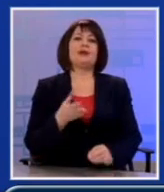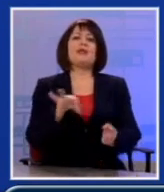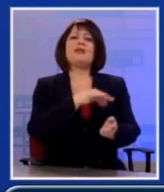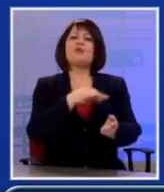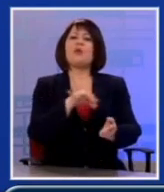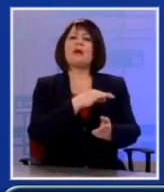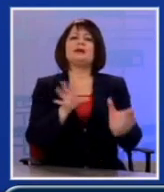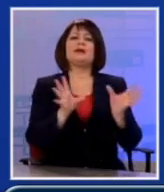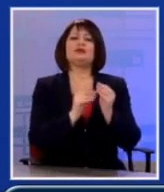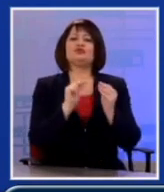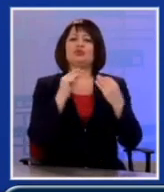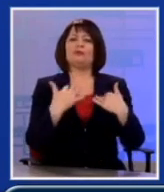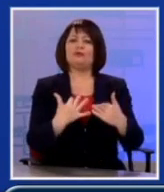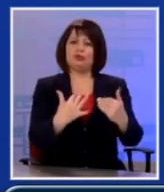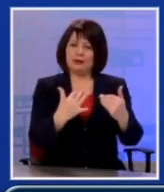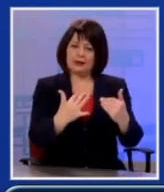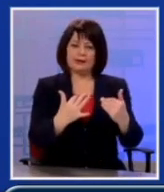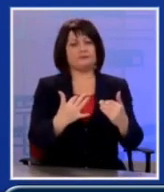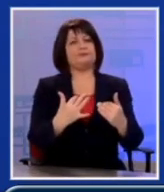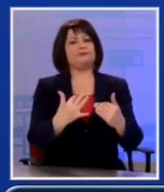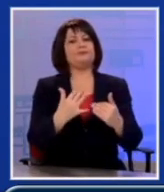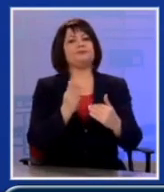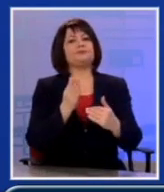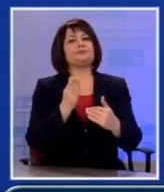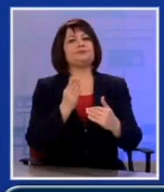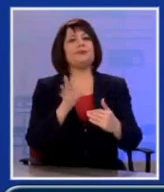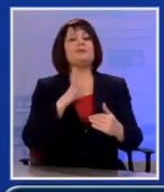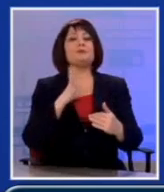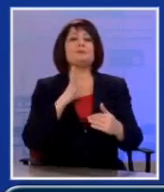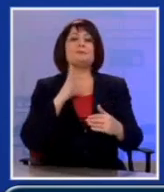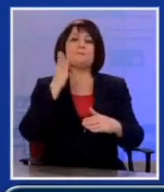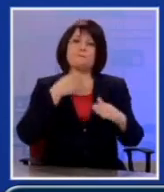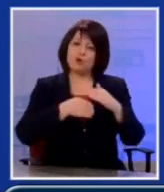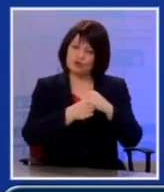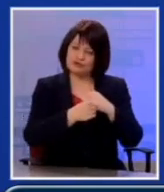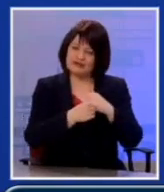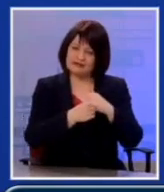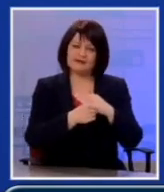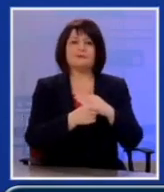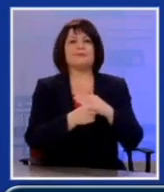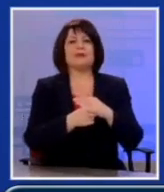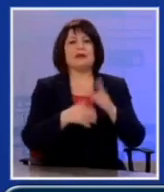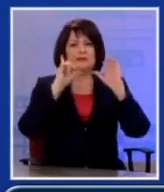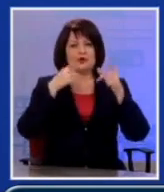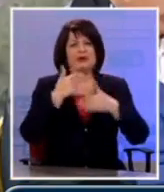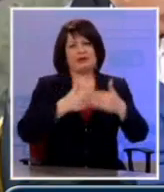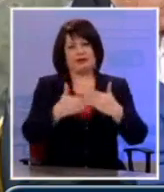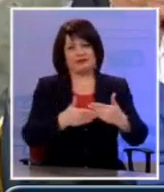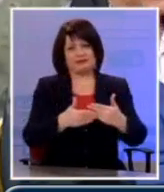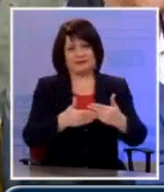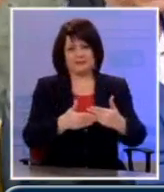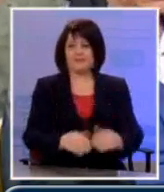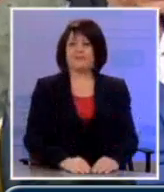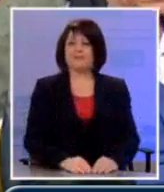διπλωματία, με την πρόσβαση των πολιτών στις δημοκρατικές διαδικασίες.